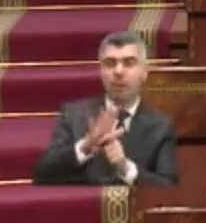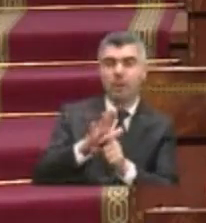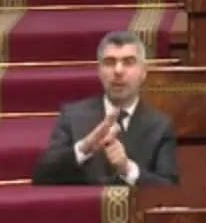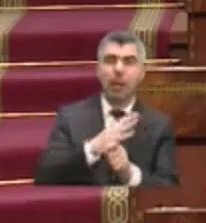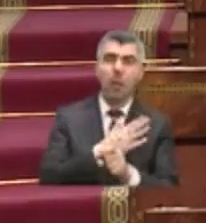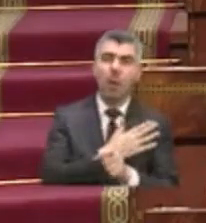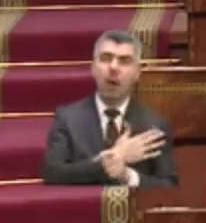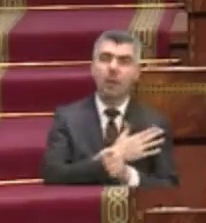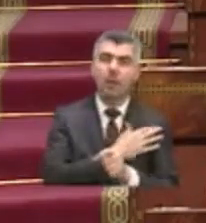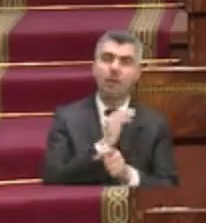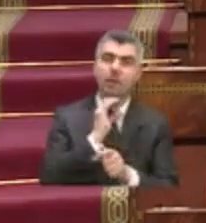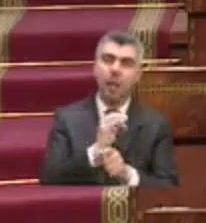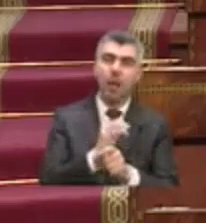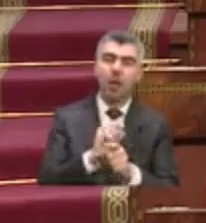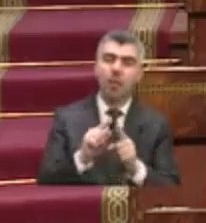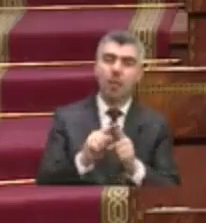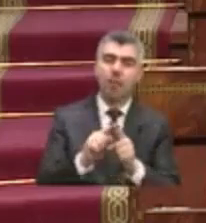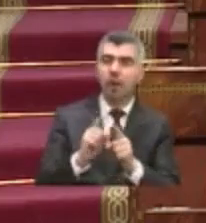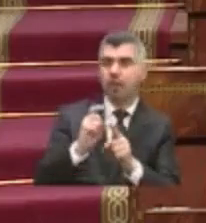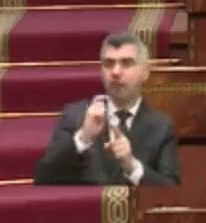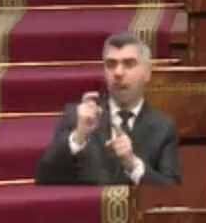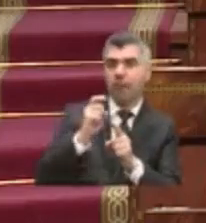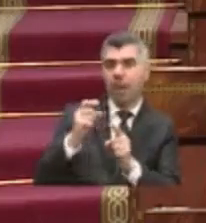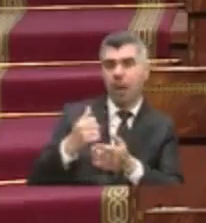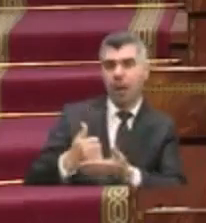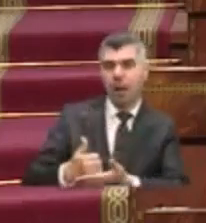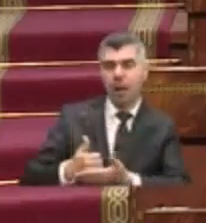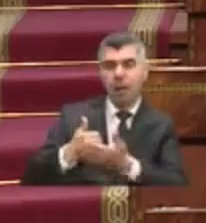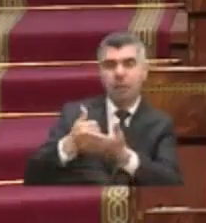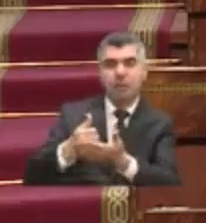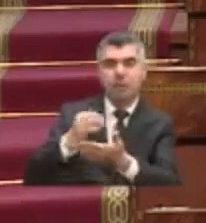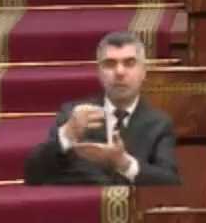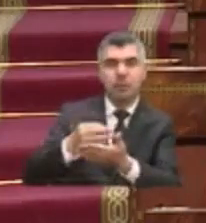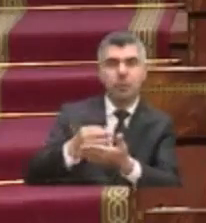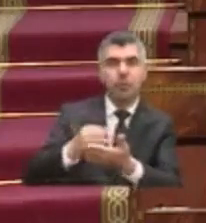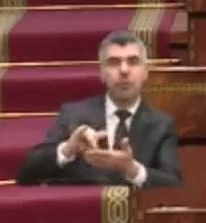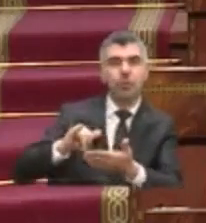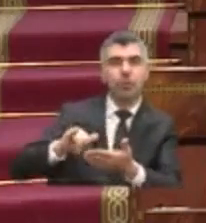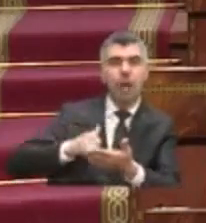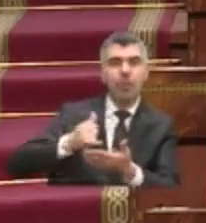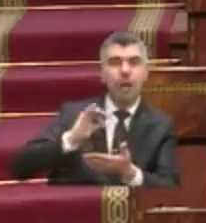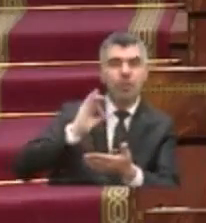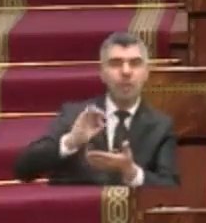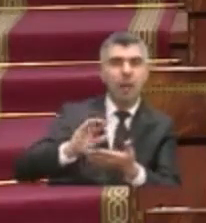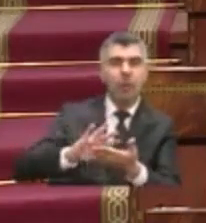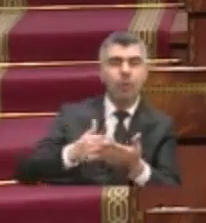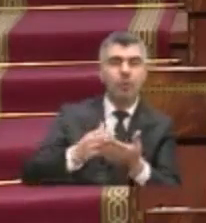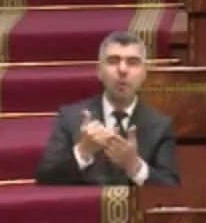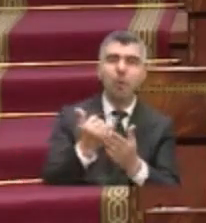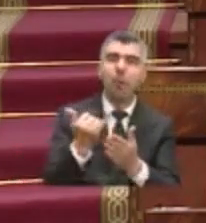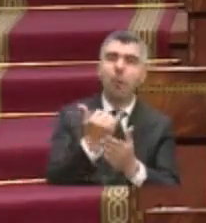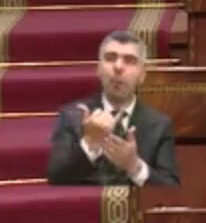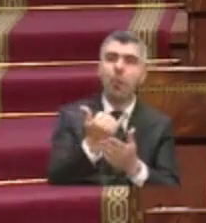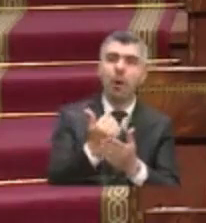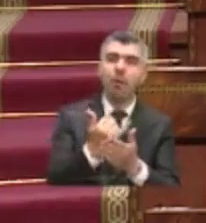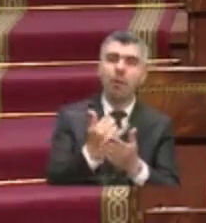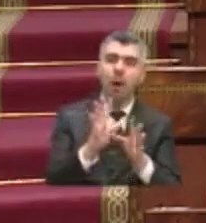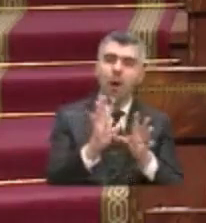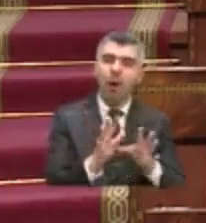جميع الشروط المادية والمهنية والعلمية والتحفيزية لتطوير أبحاثها